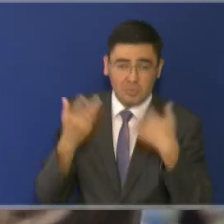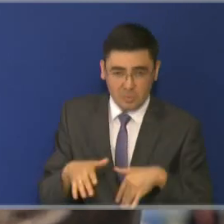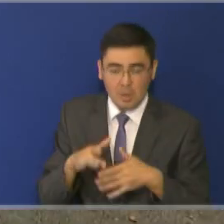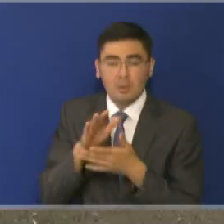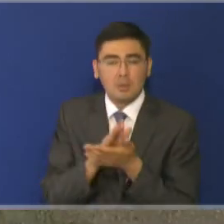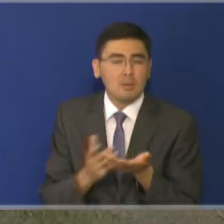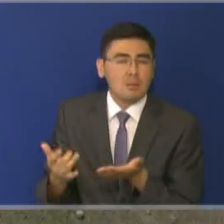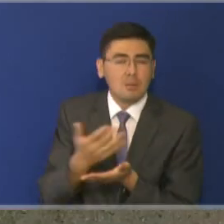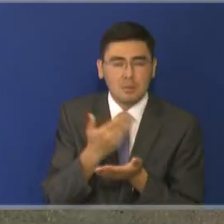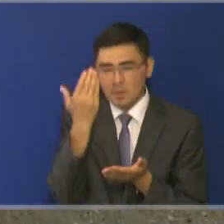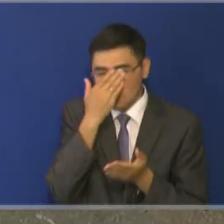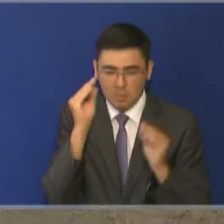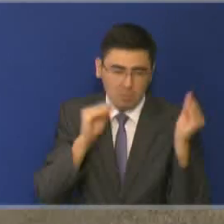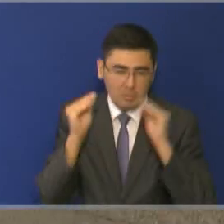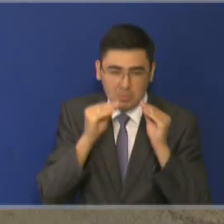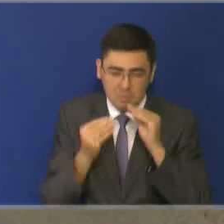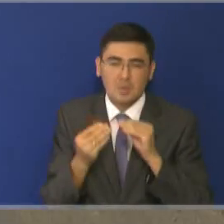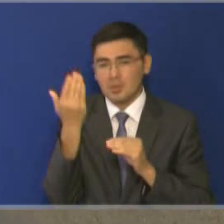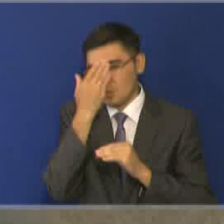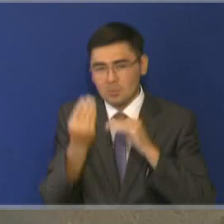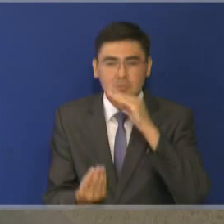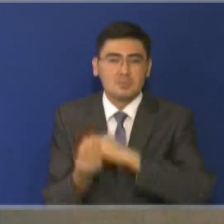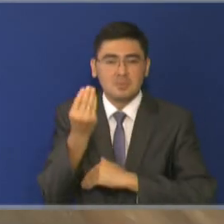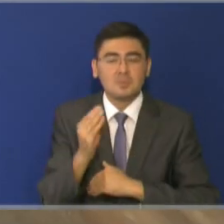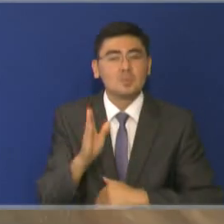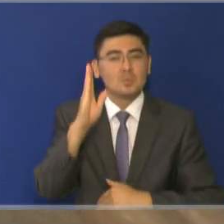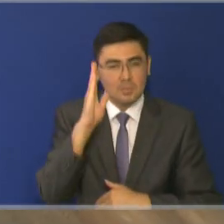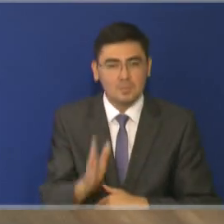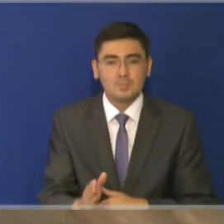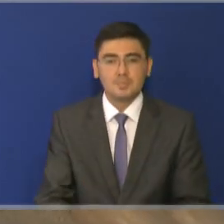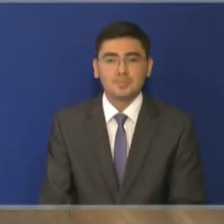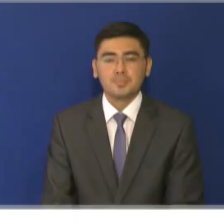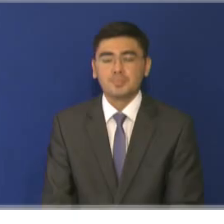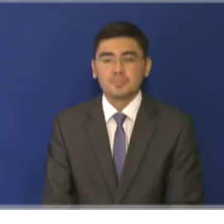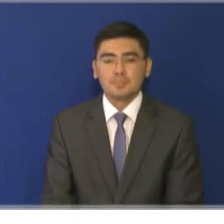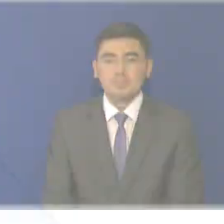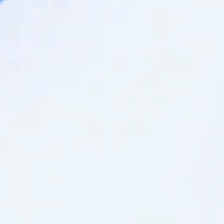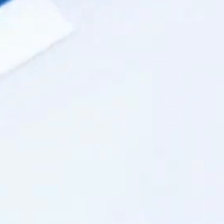деректі фильм жасамақ. Бердібек Қарымбай, Аслан Ертісбаев, Семей телеарнасы.